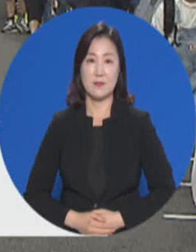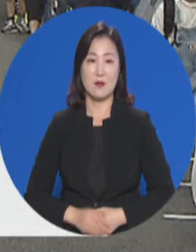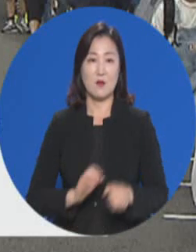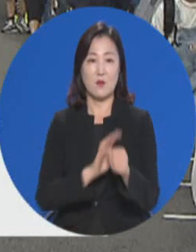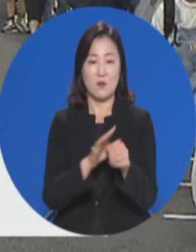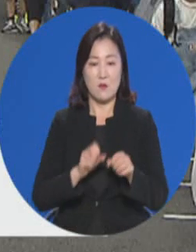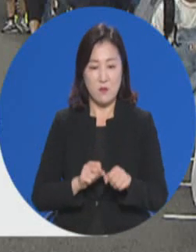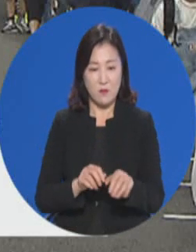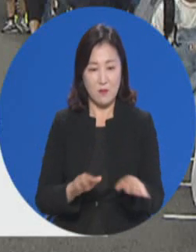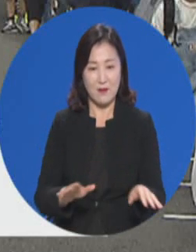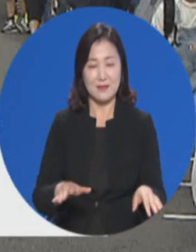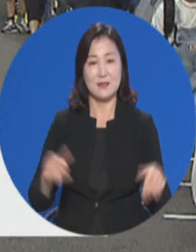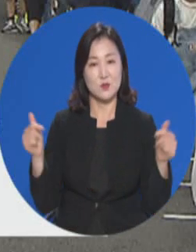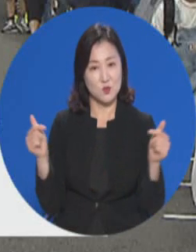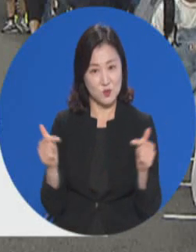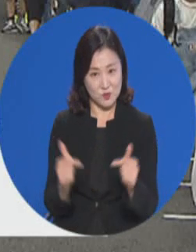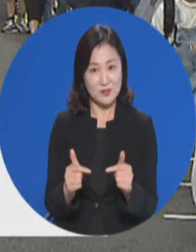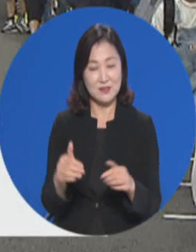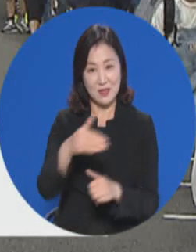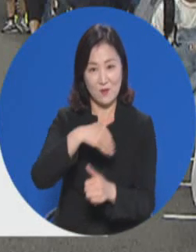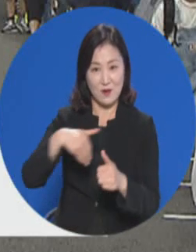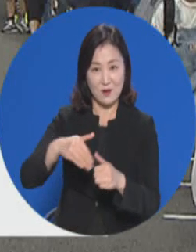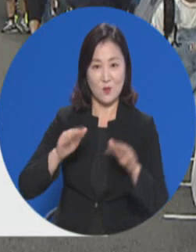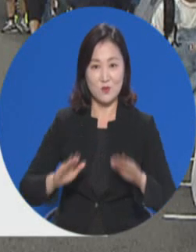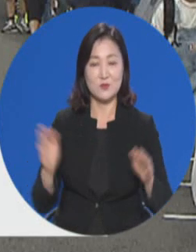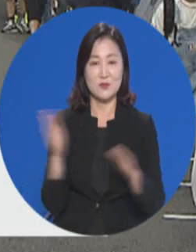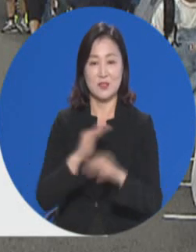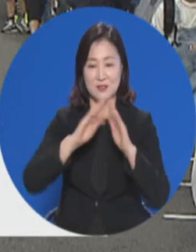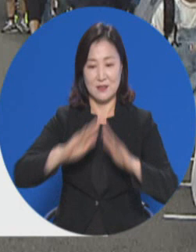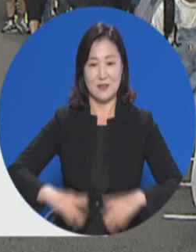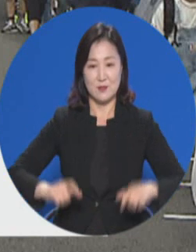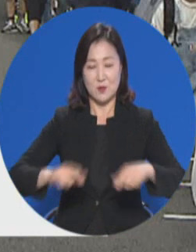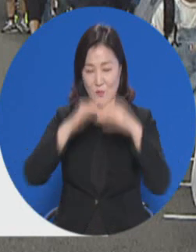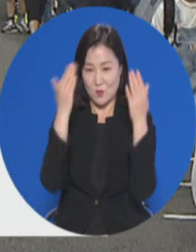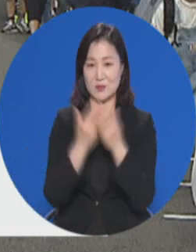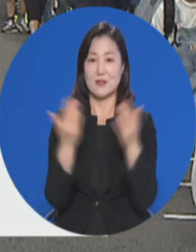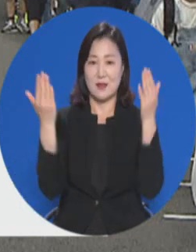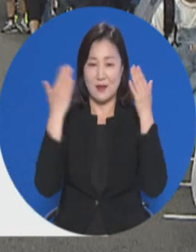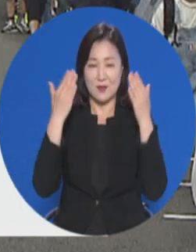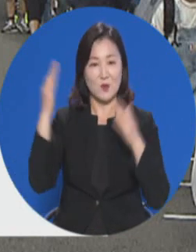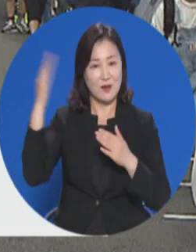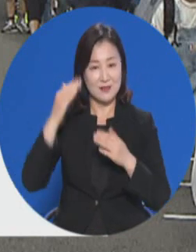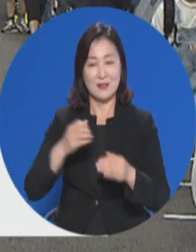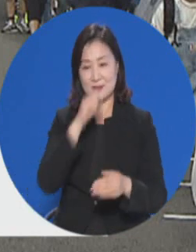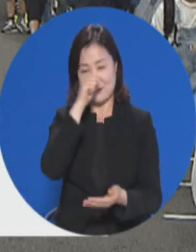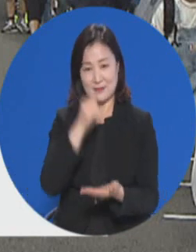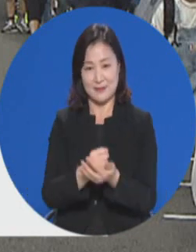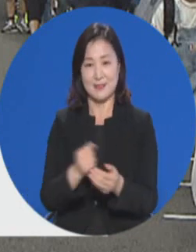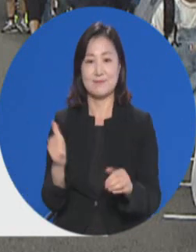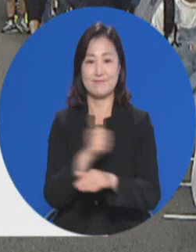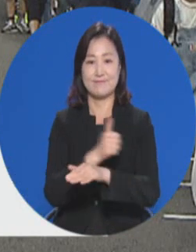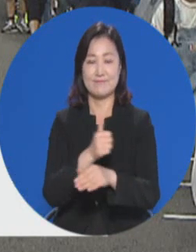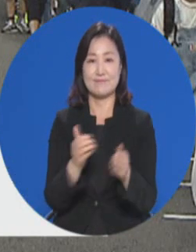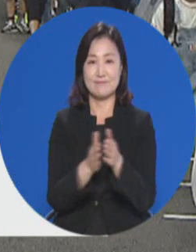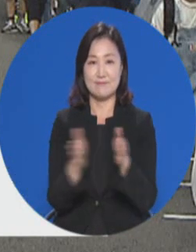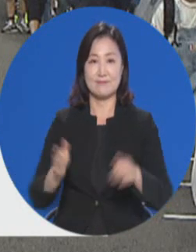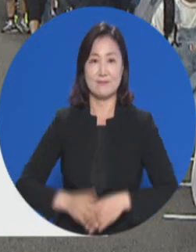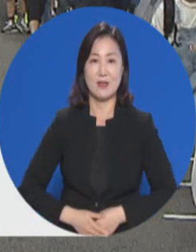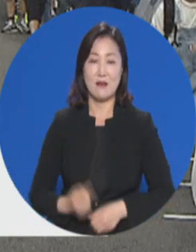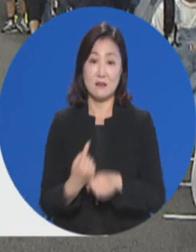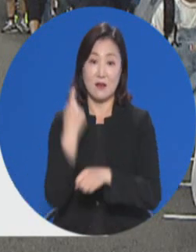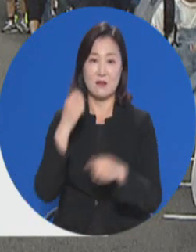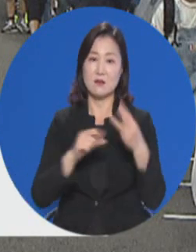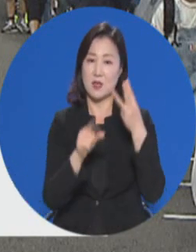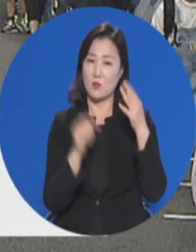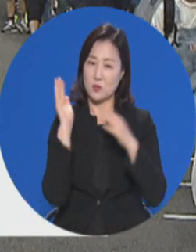코로나19 확산이 안정세로 접어들면서 오늘부터 전남 지역 내 모든 학교 학생들이 정상 등교했습니다. 지난해 3월